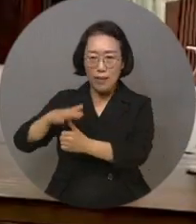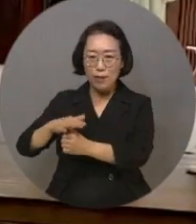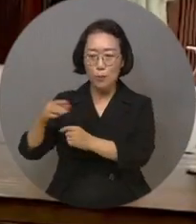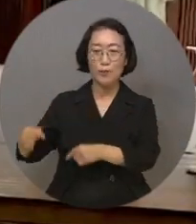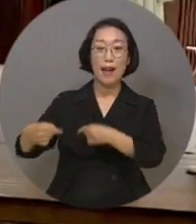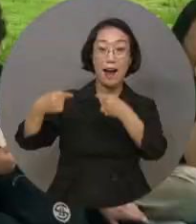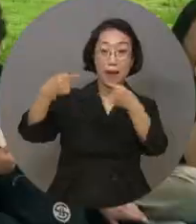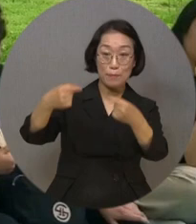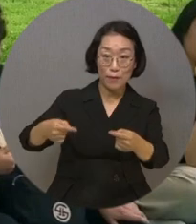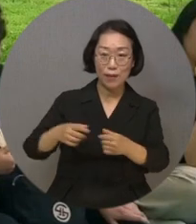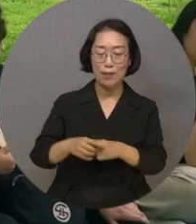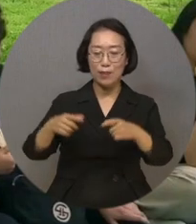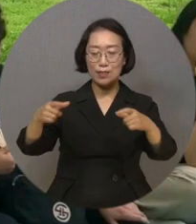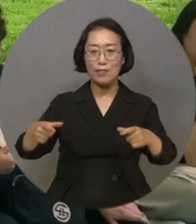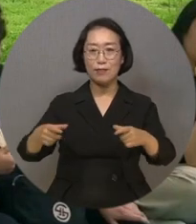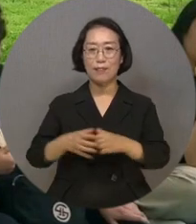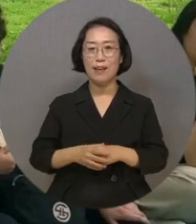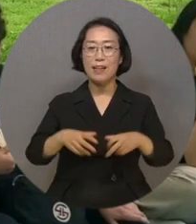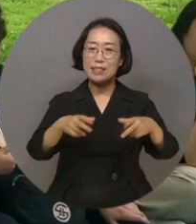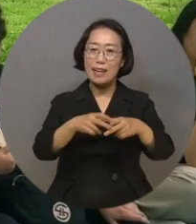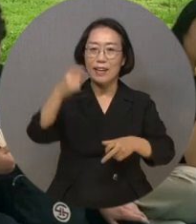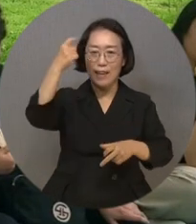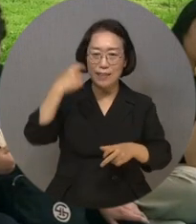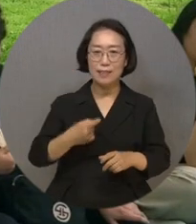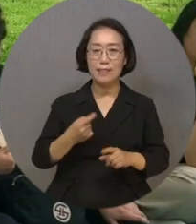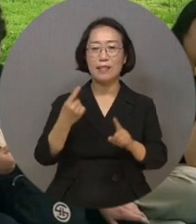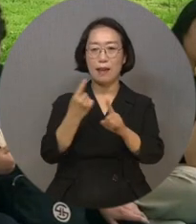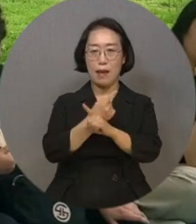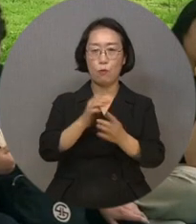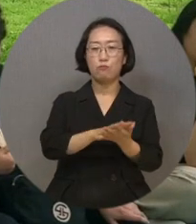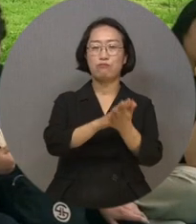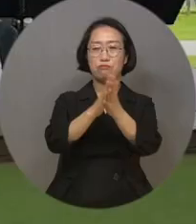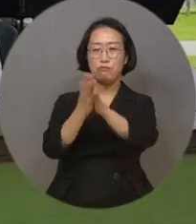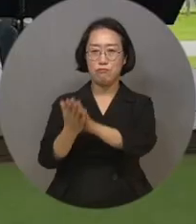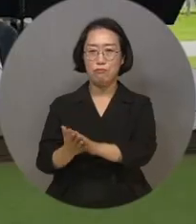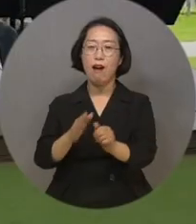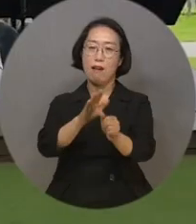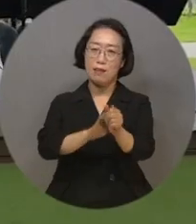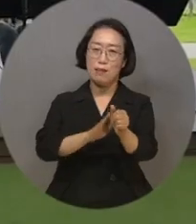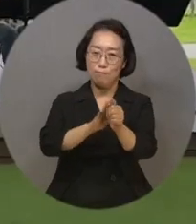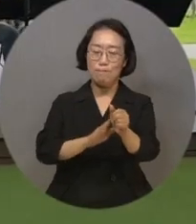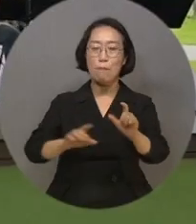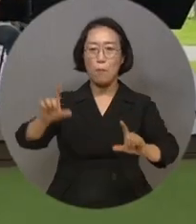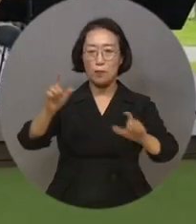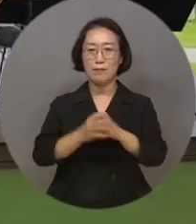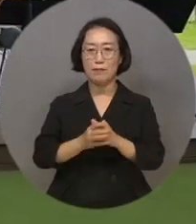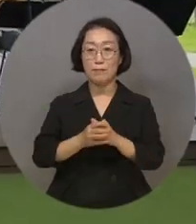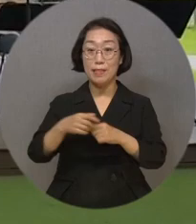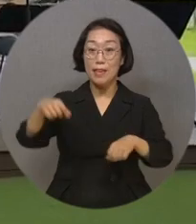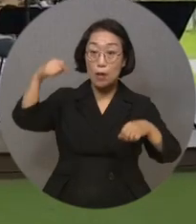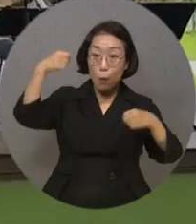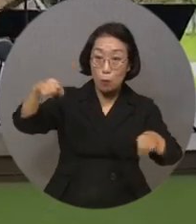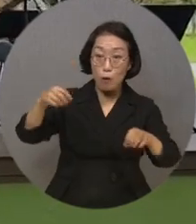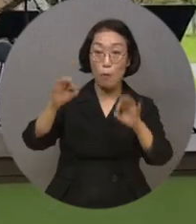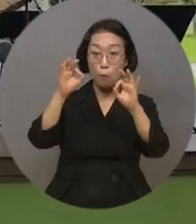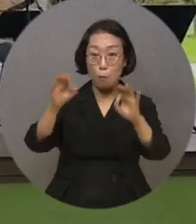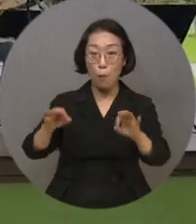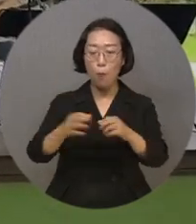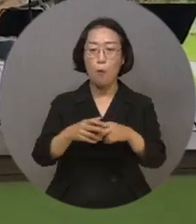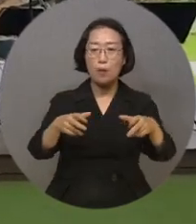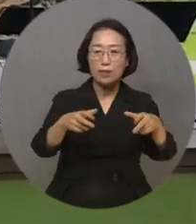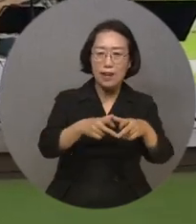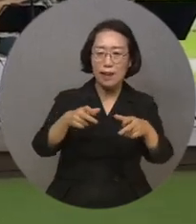참여해 지역사회의 장애인식 개선을 함께 응원했습니다. 버스킹을 통해 우리 사회의 장애와